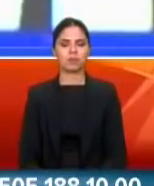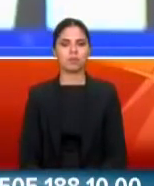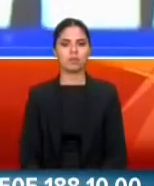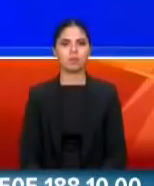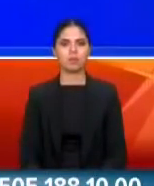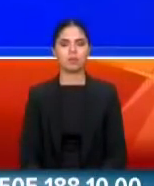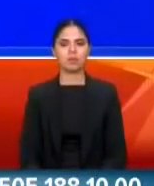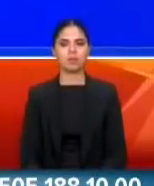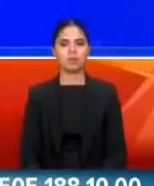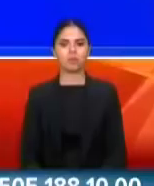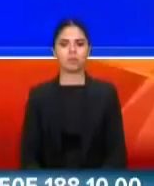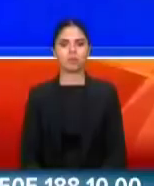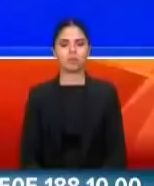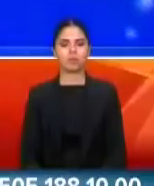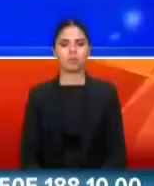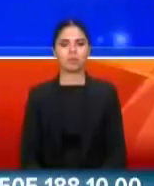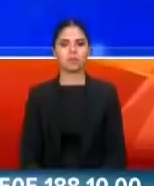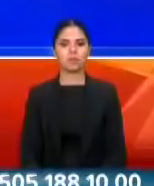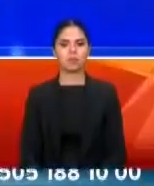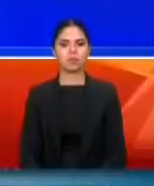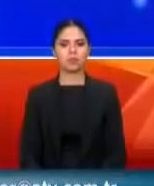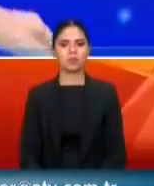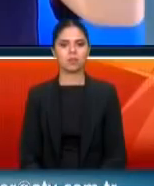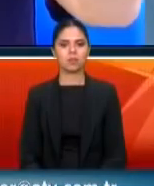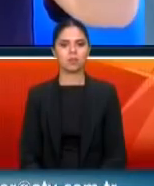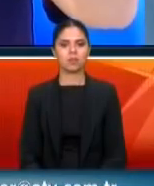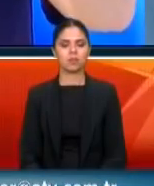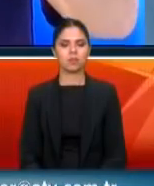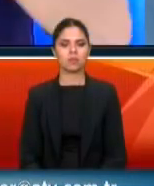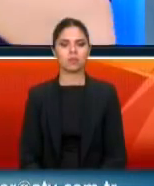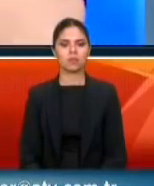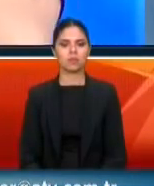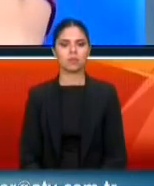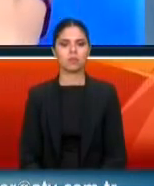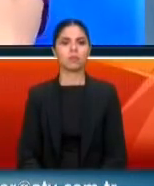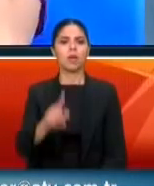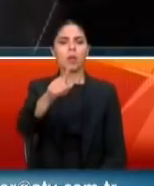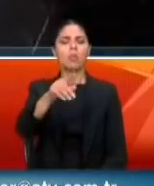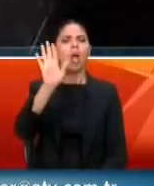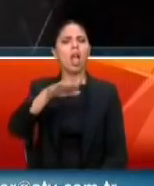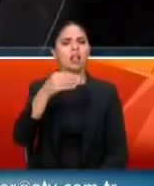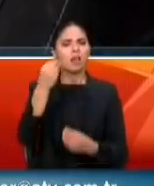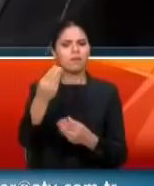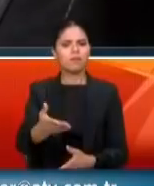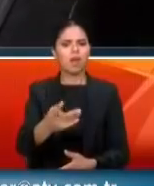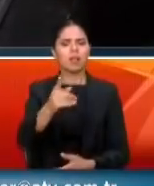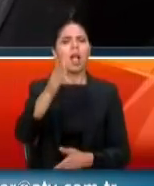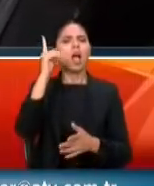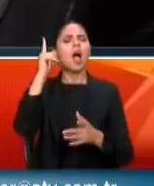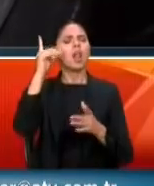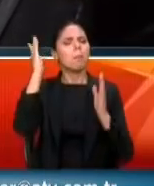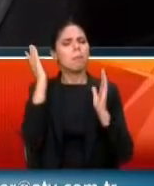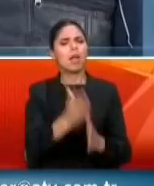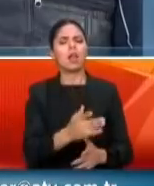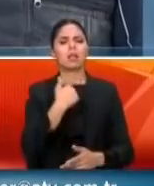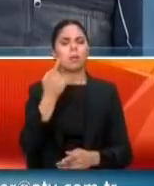Ağlama. Dur bakalım onun da. Yapma lütfen. Ama. Beni Züleyli acaladınız. Zeynep'in Allah belasını versin. Ne